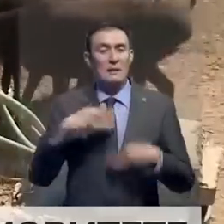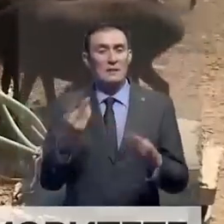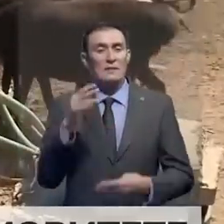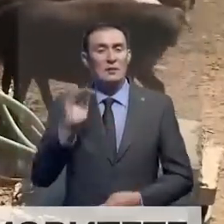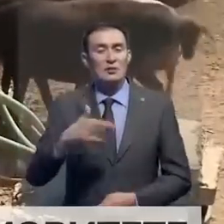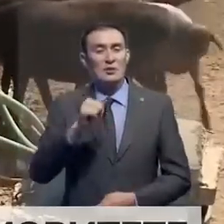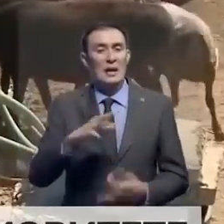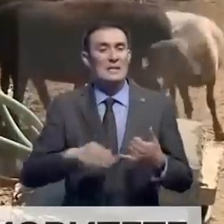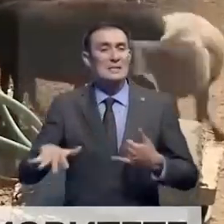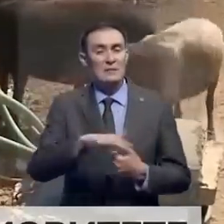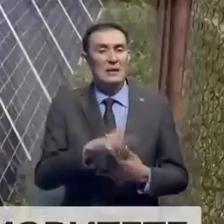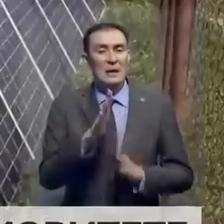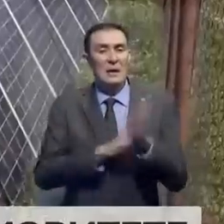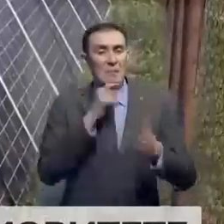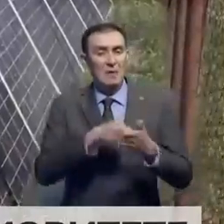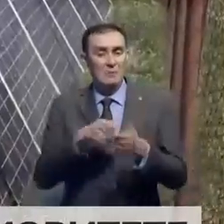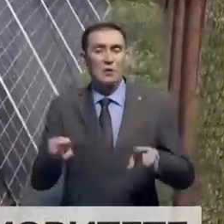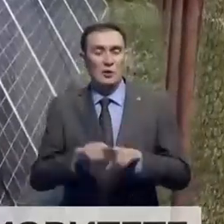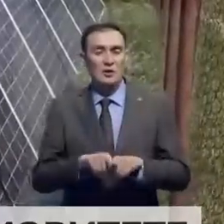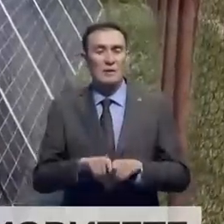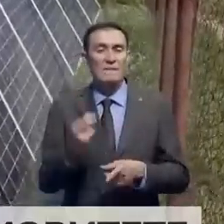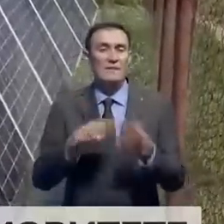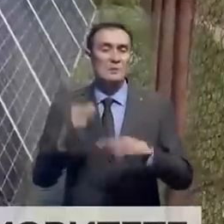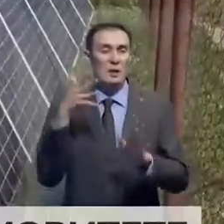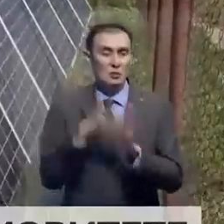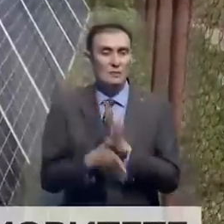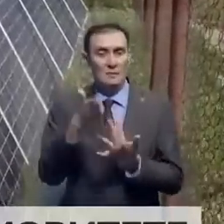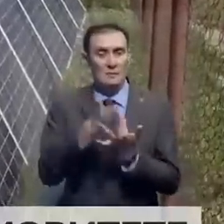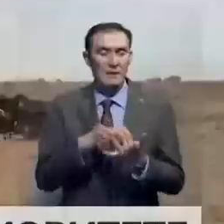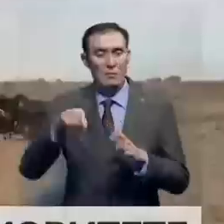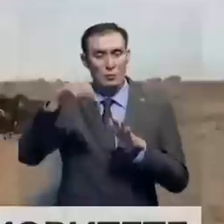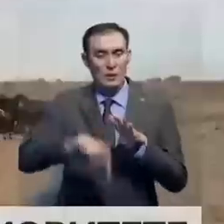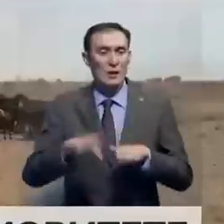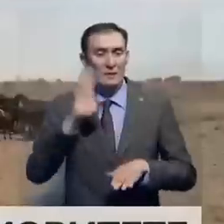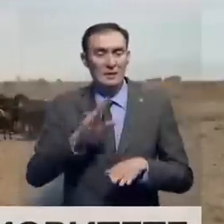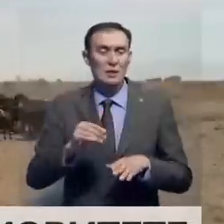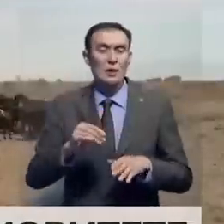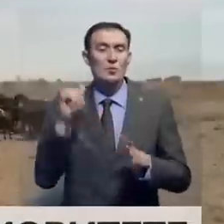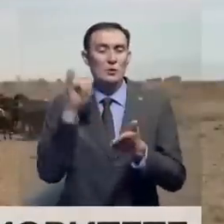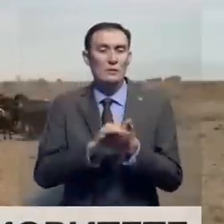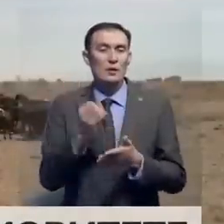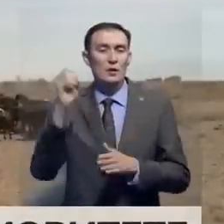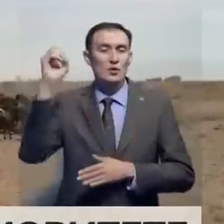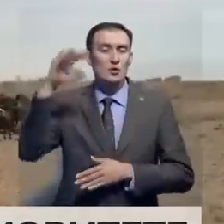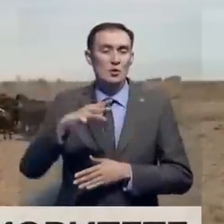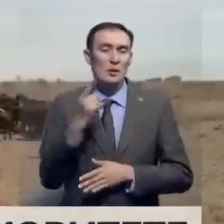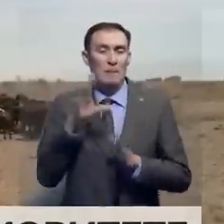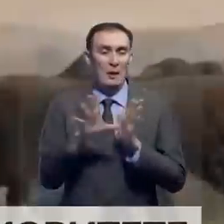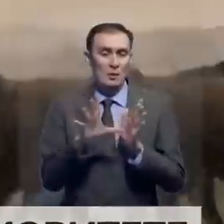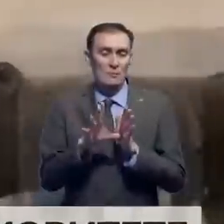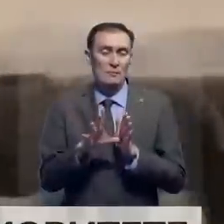2000 гектаров земли для пастбища также возмещена половина расходов на бурение колодца и установку солнечных панелей для выработки